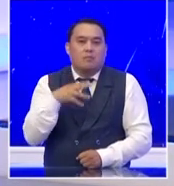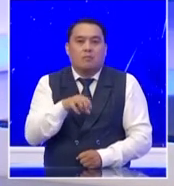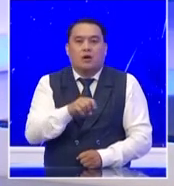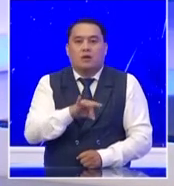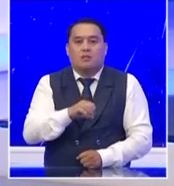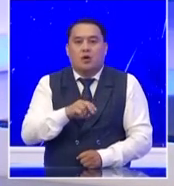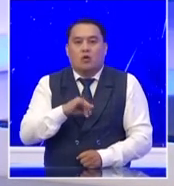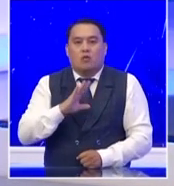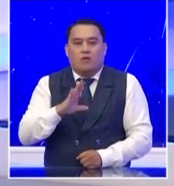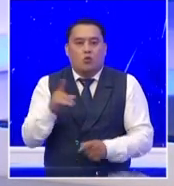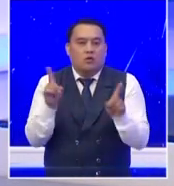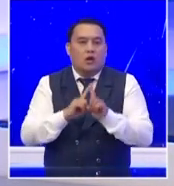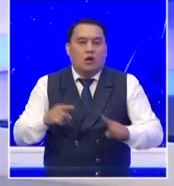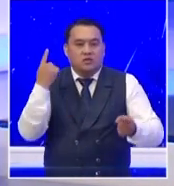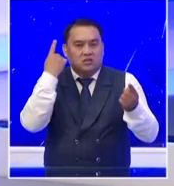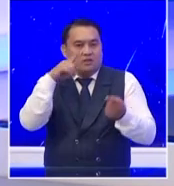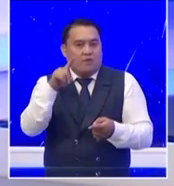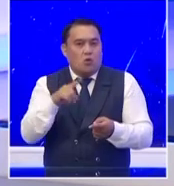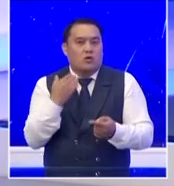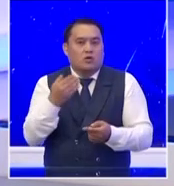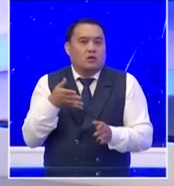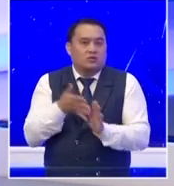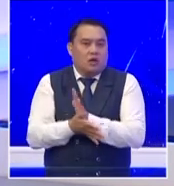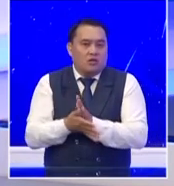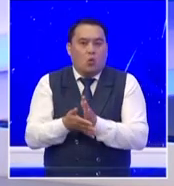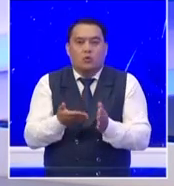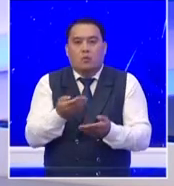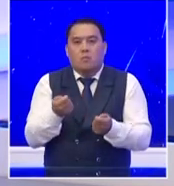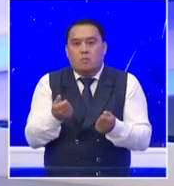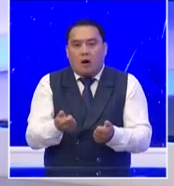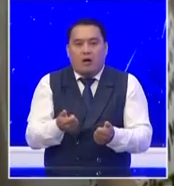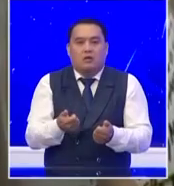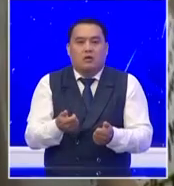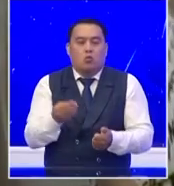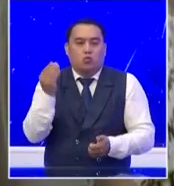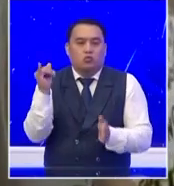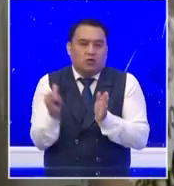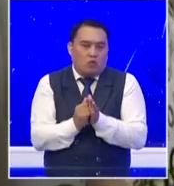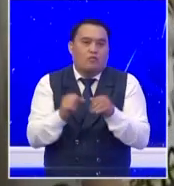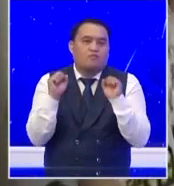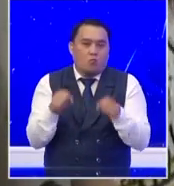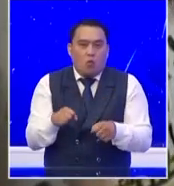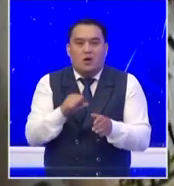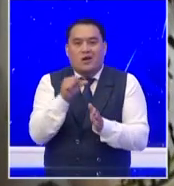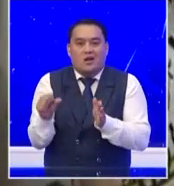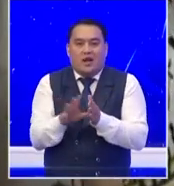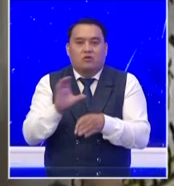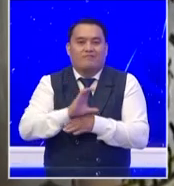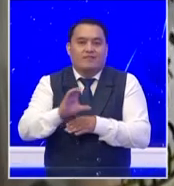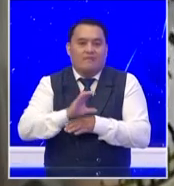Палмахов. Уникальность изобретения в его малозатратности и практичности. Установка способна вырабатывать